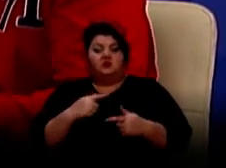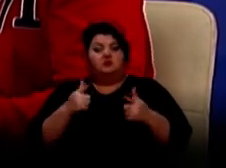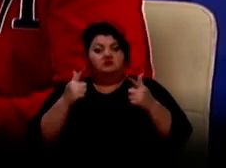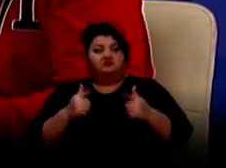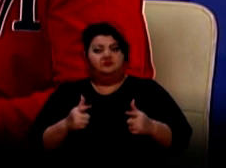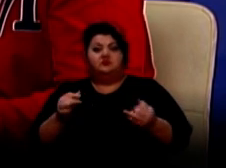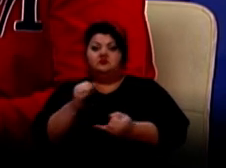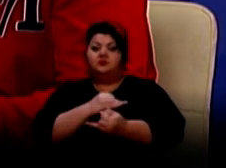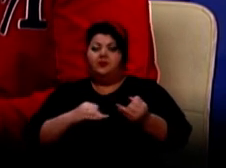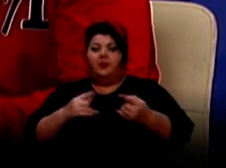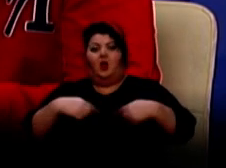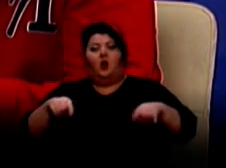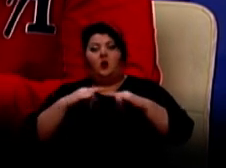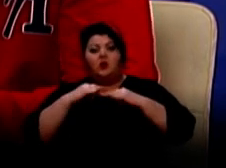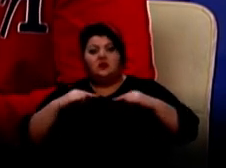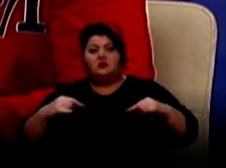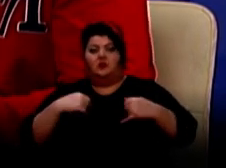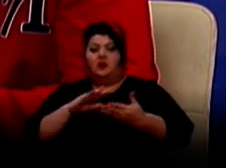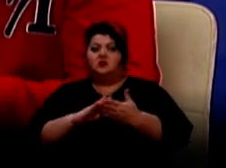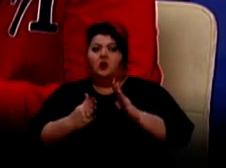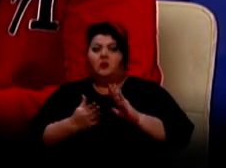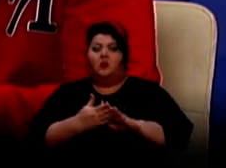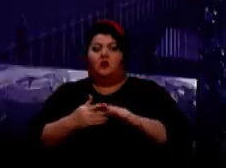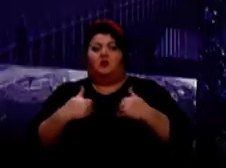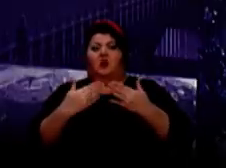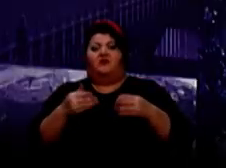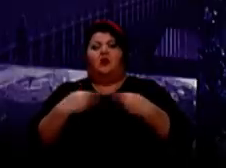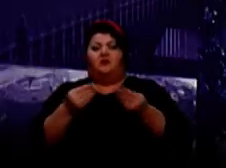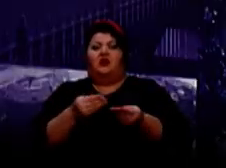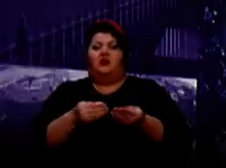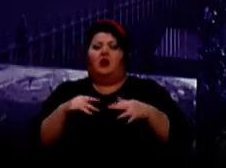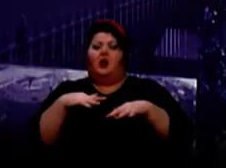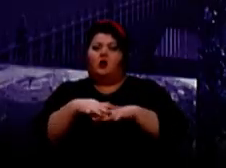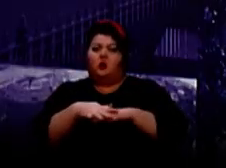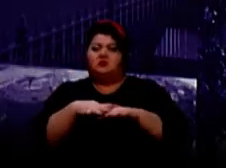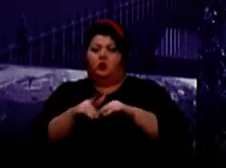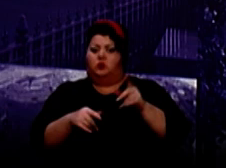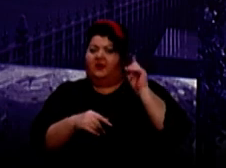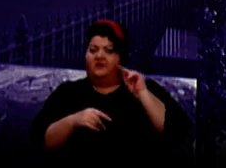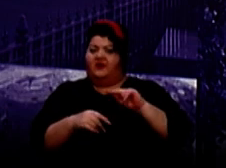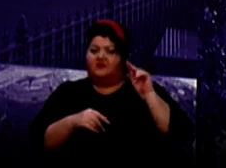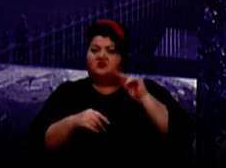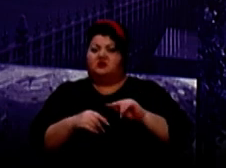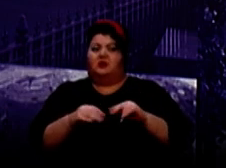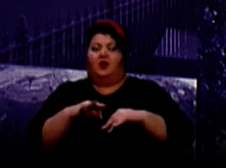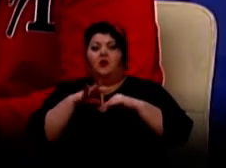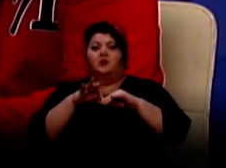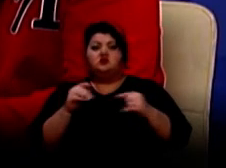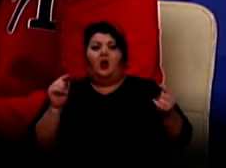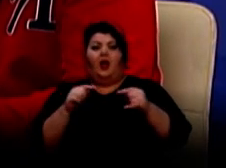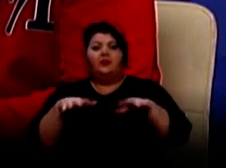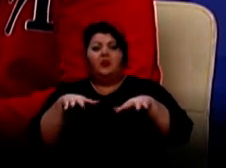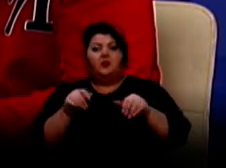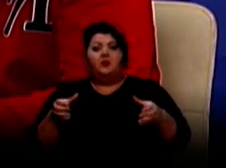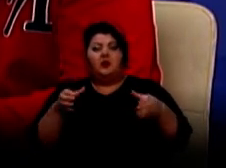збирали круглі столи. Ми з вами домовились. Ми вам здали розрахунки. Ви їх вивчили. Прийшли антимонопольний комітет.